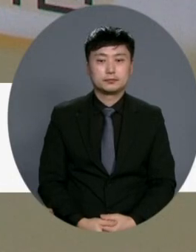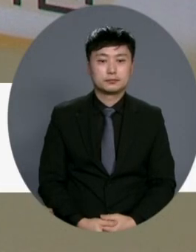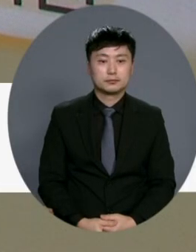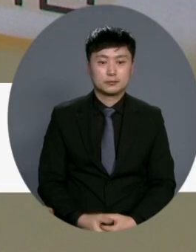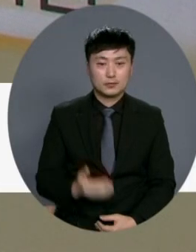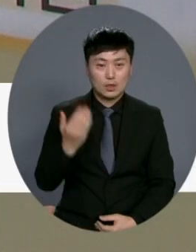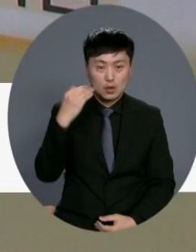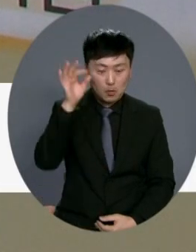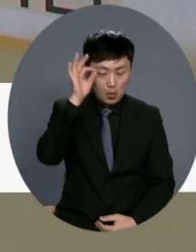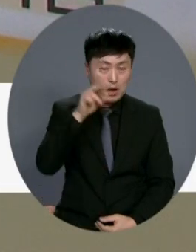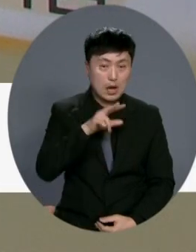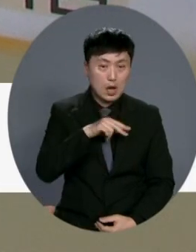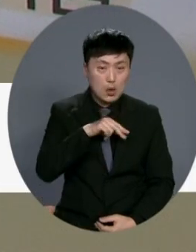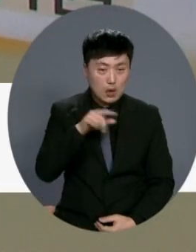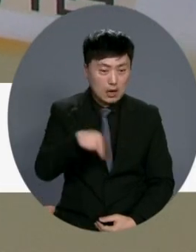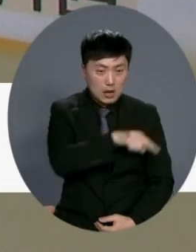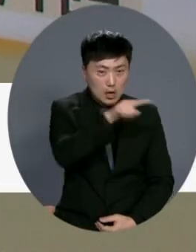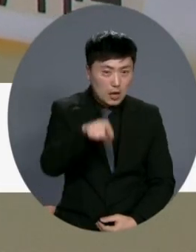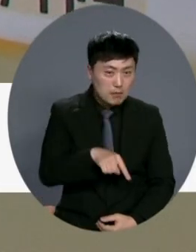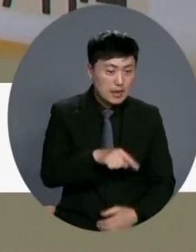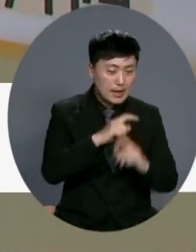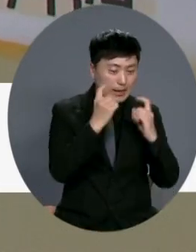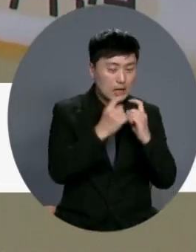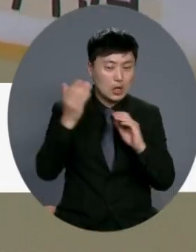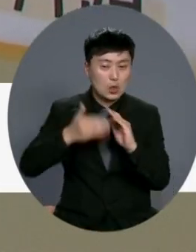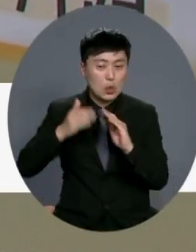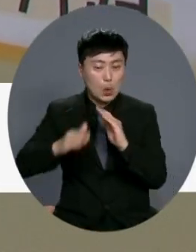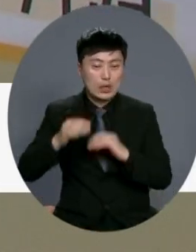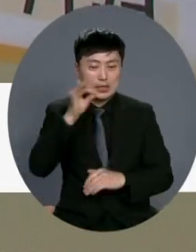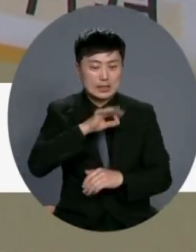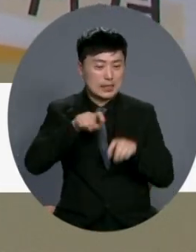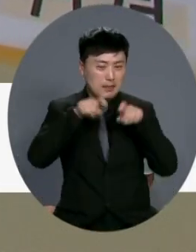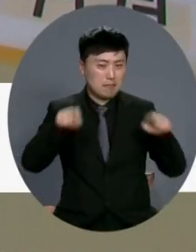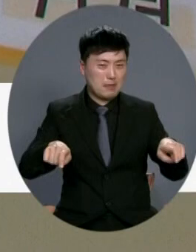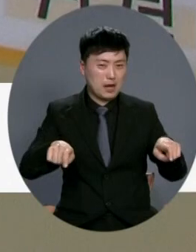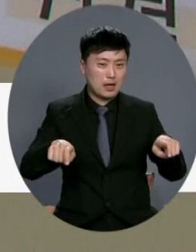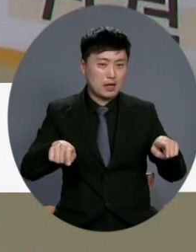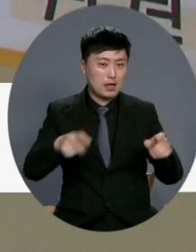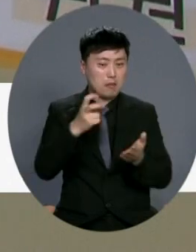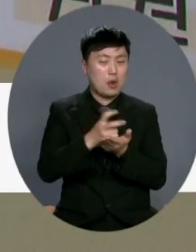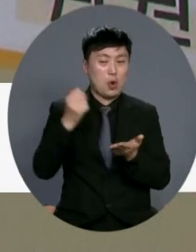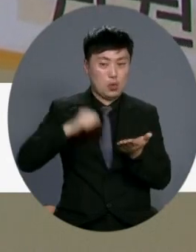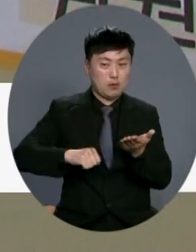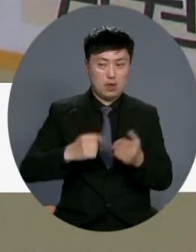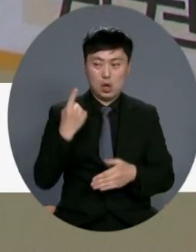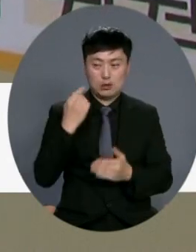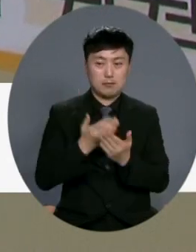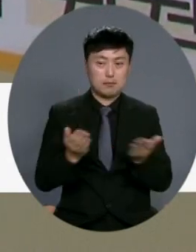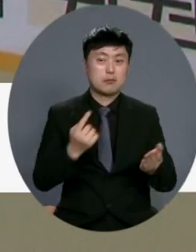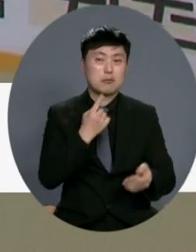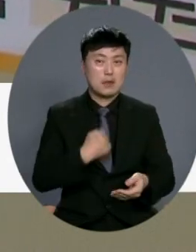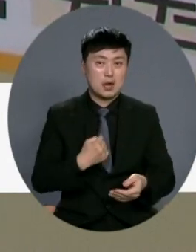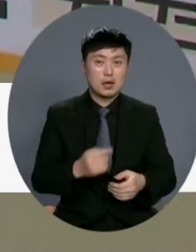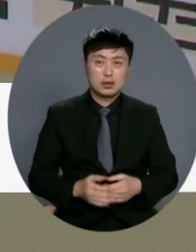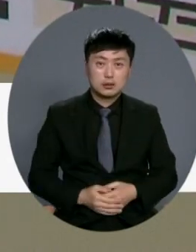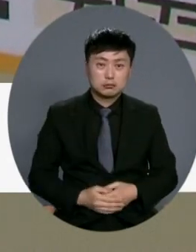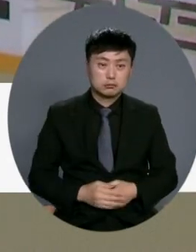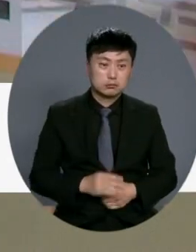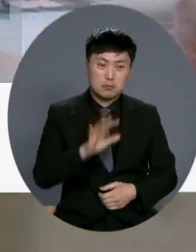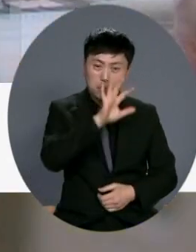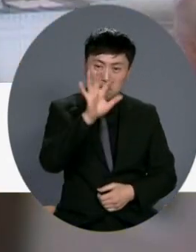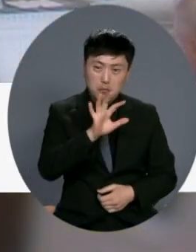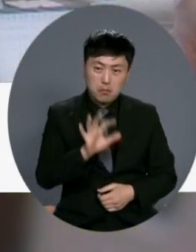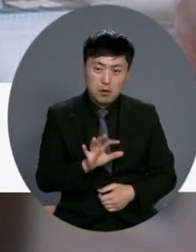최근 포항시 의원들이 공직자의 이해충돌 방지법을 위반한 사례가 이어지고 있다는 소식 어제 전해드렸습니다. 이 같은 일이